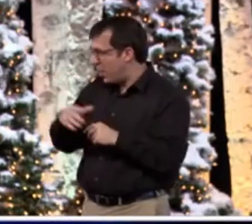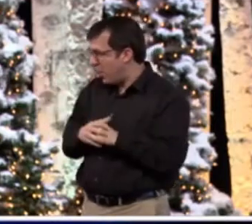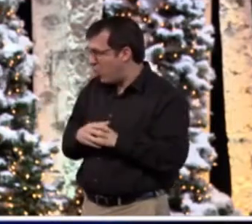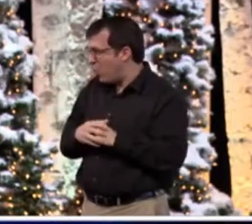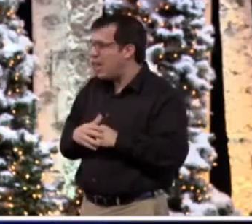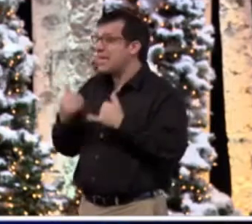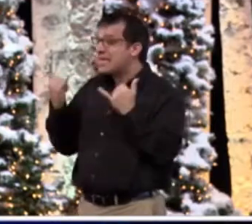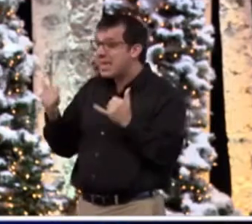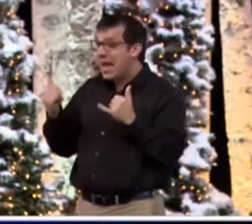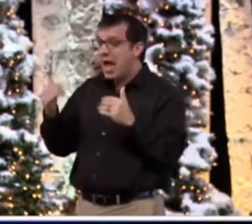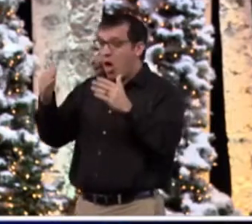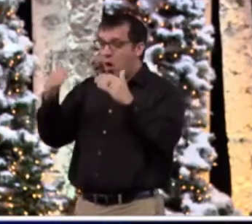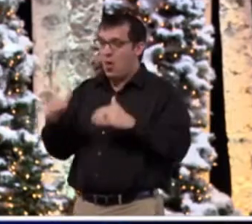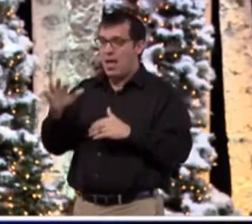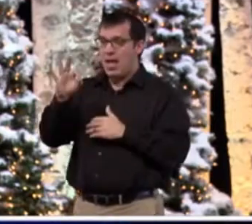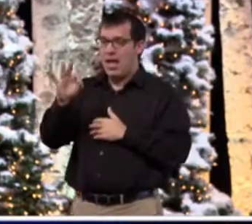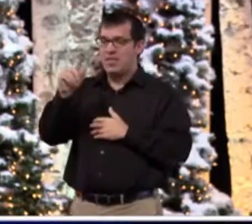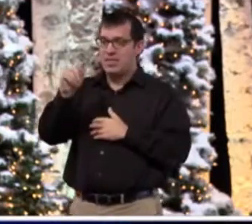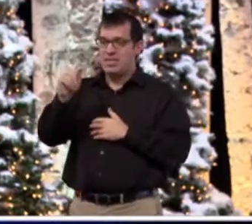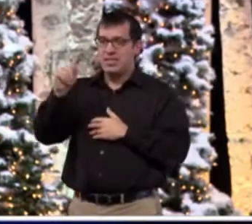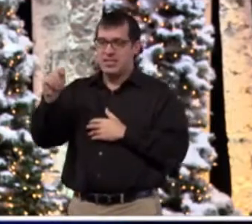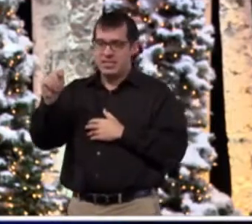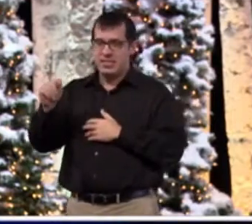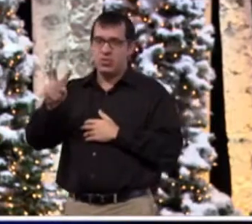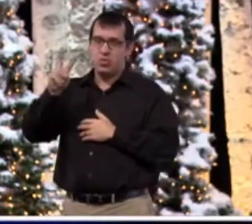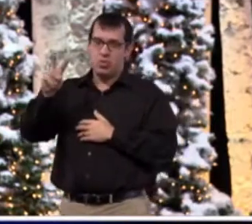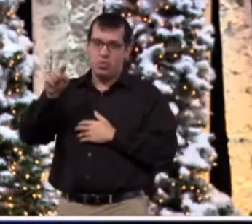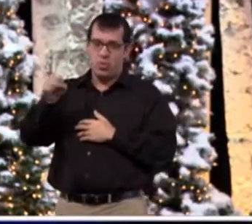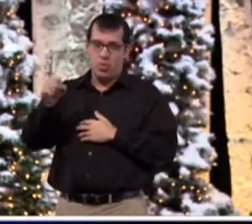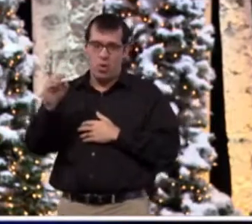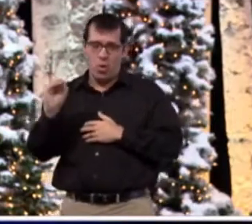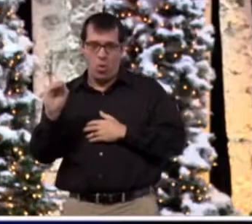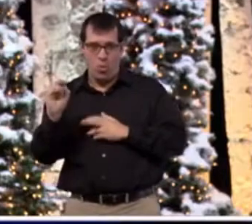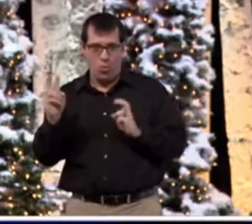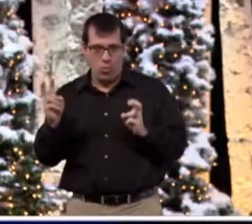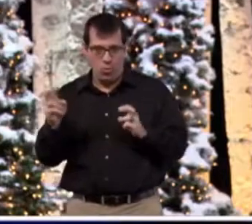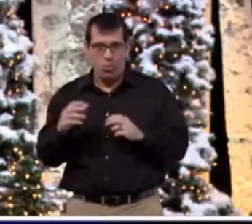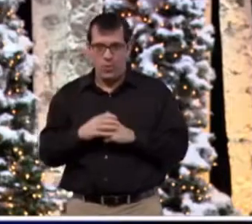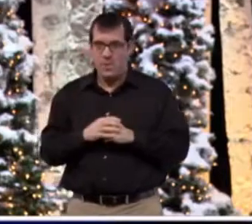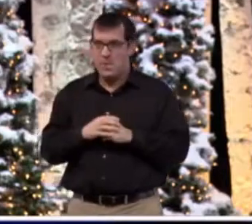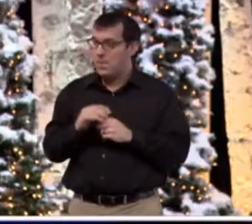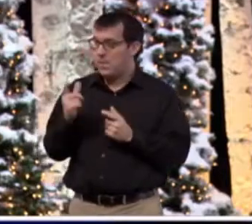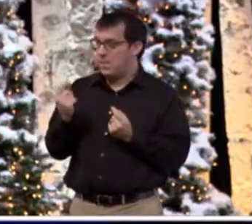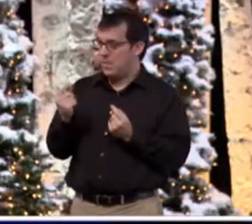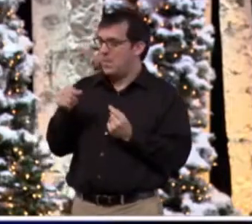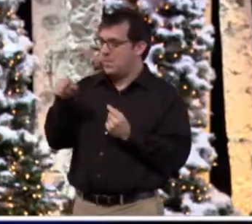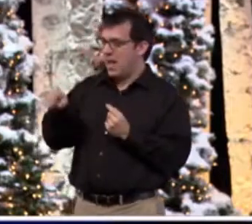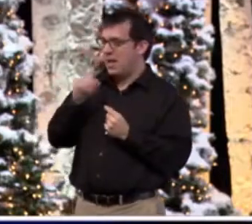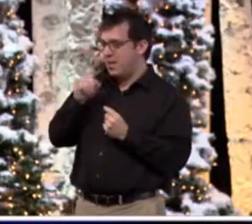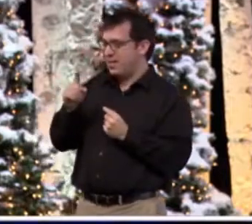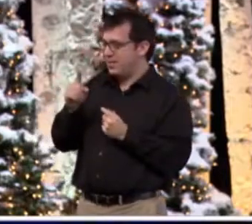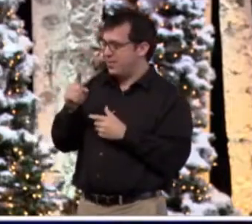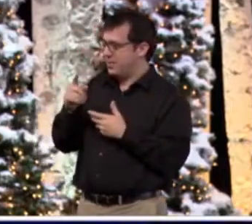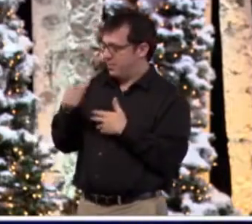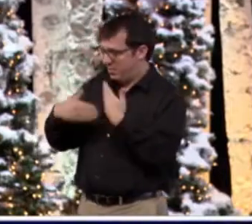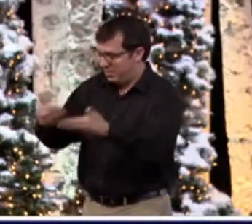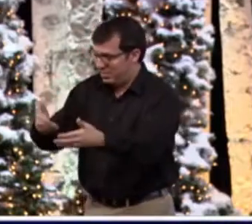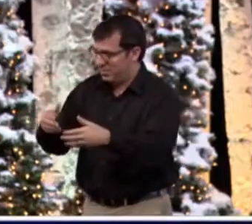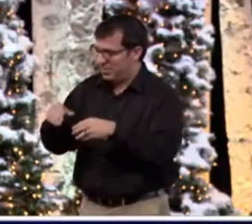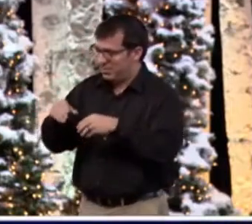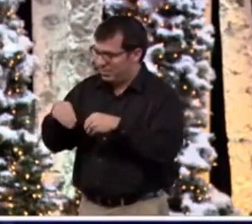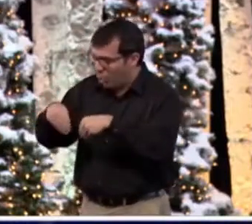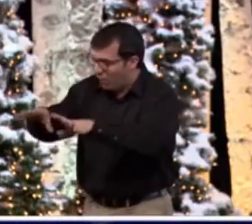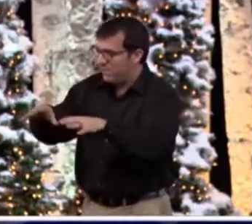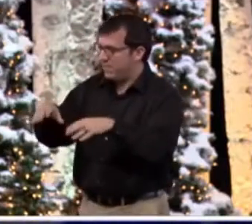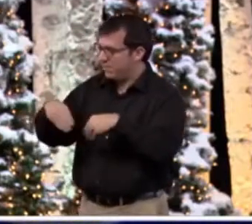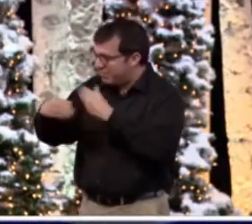एप्टिटी फिनिशिङ द टास्कको 2.0 मा प्रवेश गरेका छौं, जो भनेको परिचालित हुनु हो।